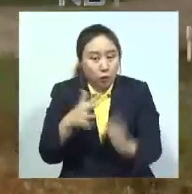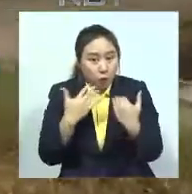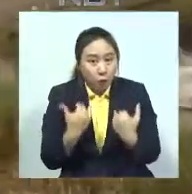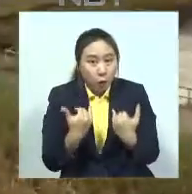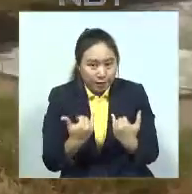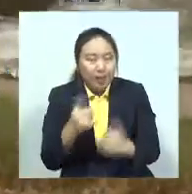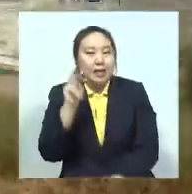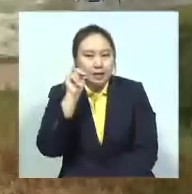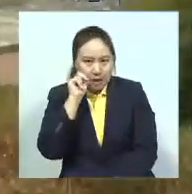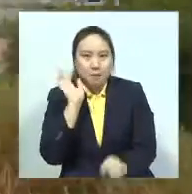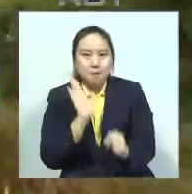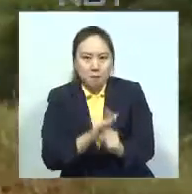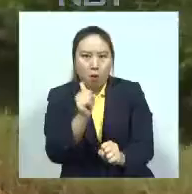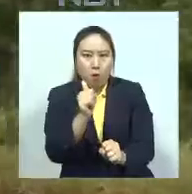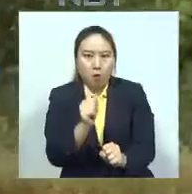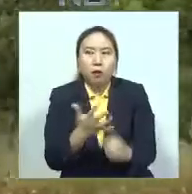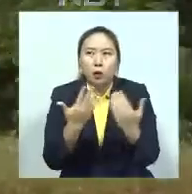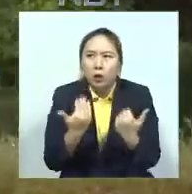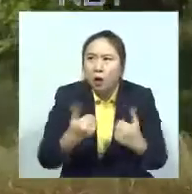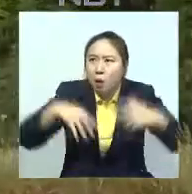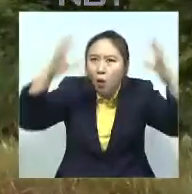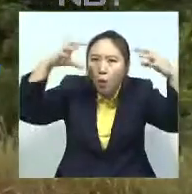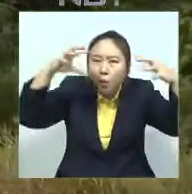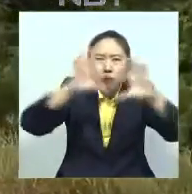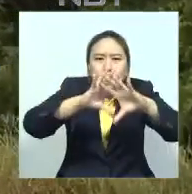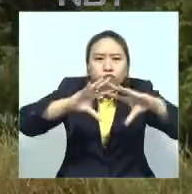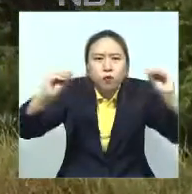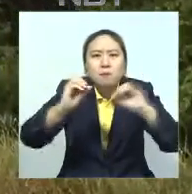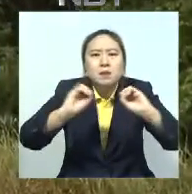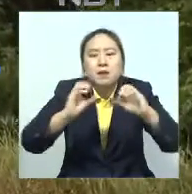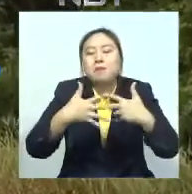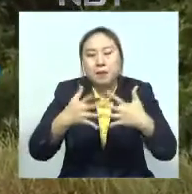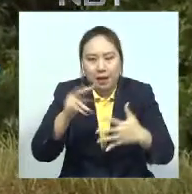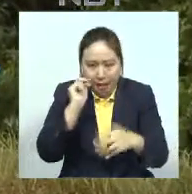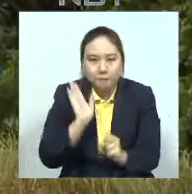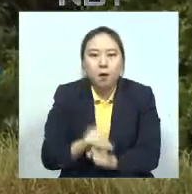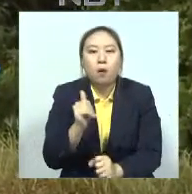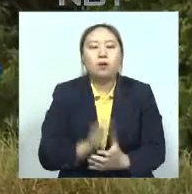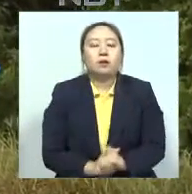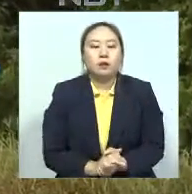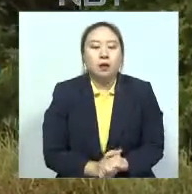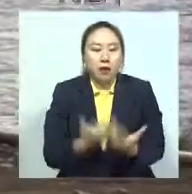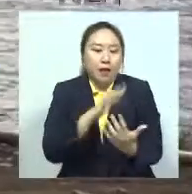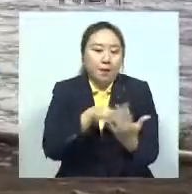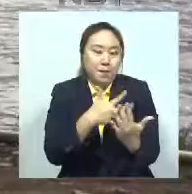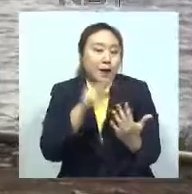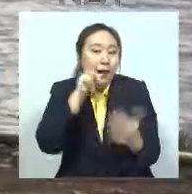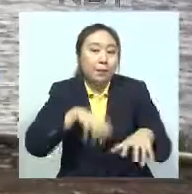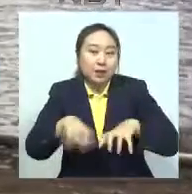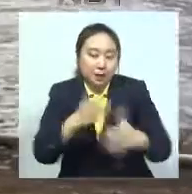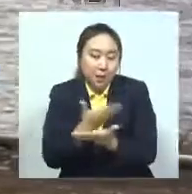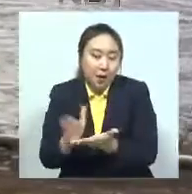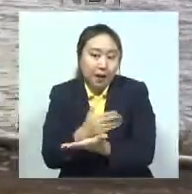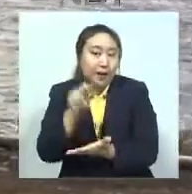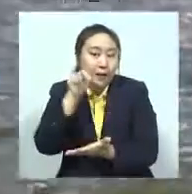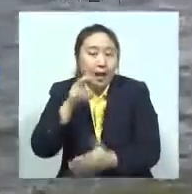วันนี้มีน้ำเพียงพอแม้ว่าช่วงนี้จะมีปัญหาฝนทิ้งช่วงก็ตามค่ะสำหรับแผนบริหารจัดการน้ำแบ่งออกเป็นน้ำอุป